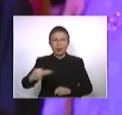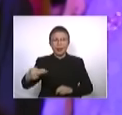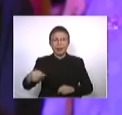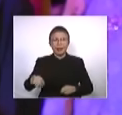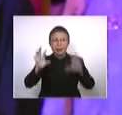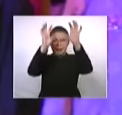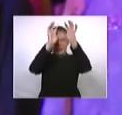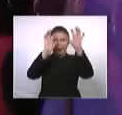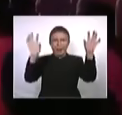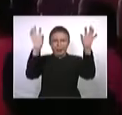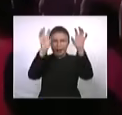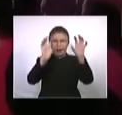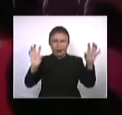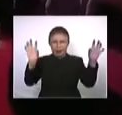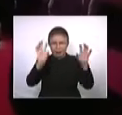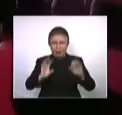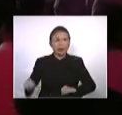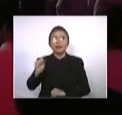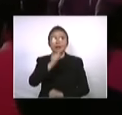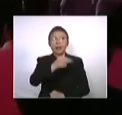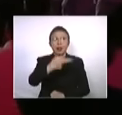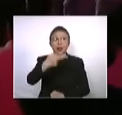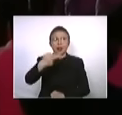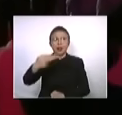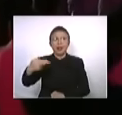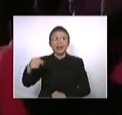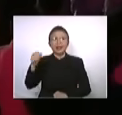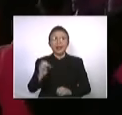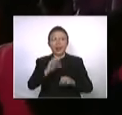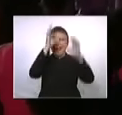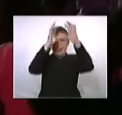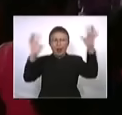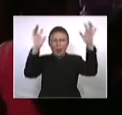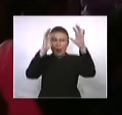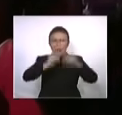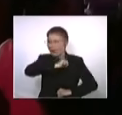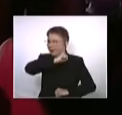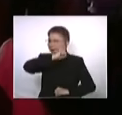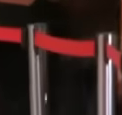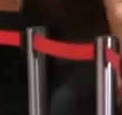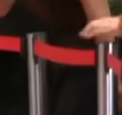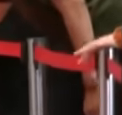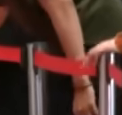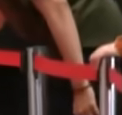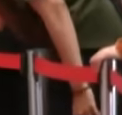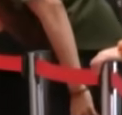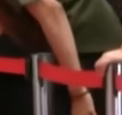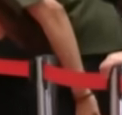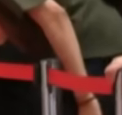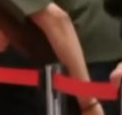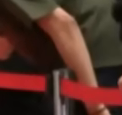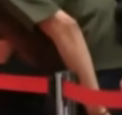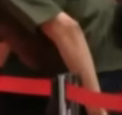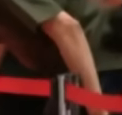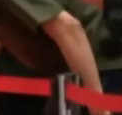misinya itu diperdalam itu maksud debat yang yang sesungguhnya gitu loh tapi dalam debat kita bisa menilai kapasitas